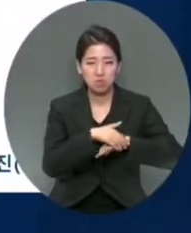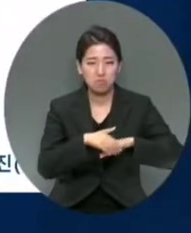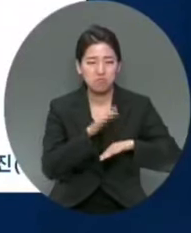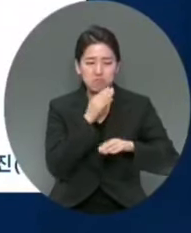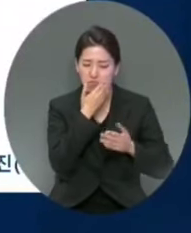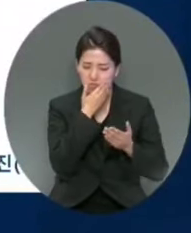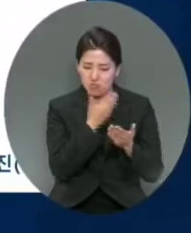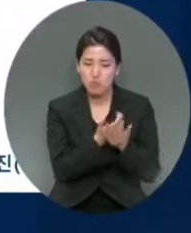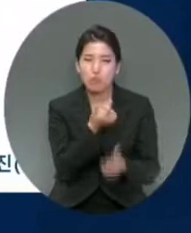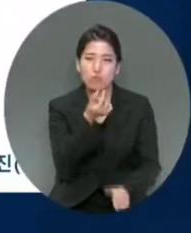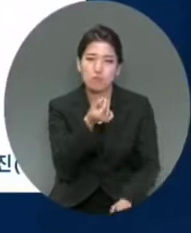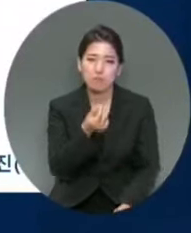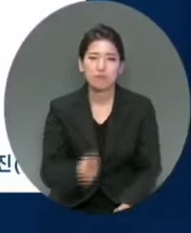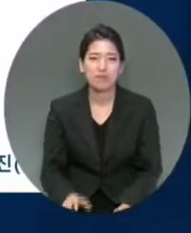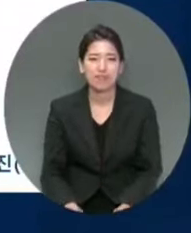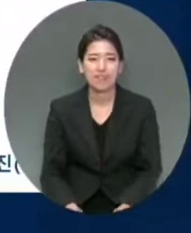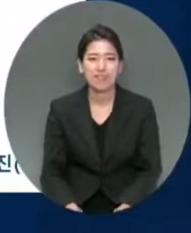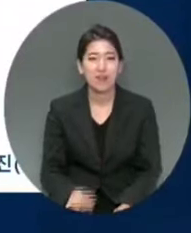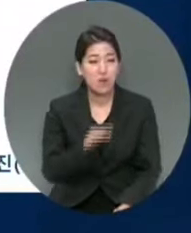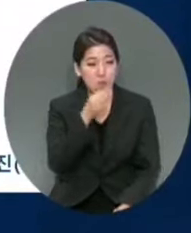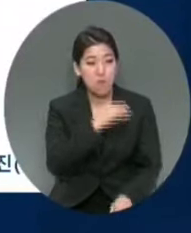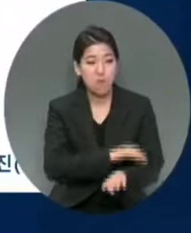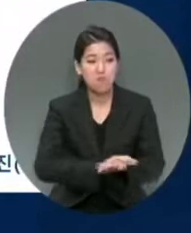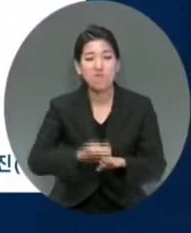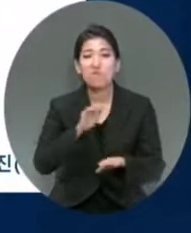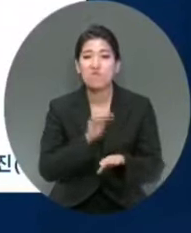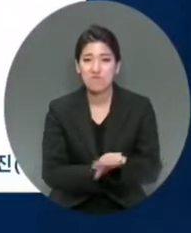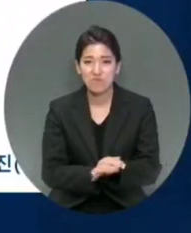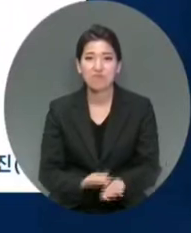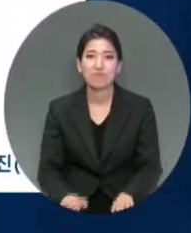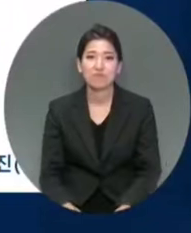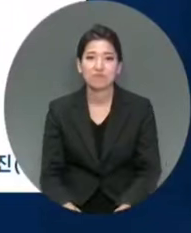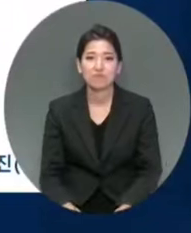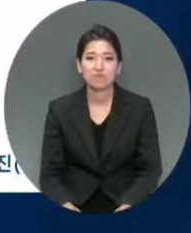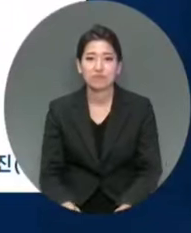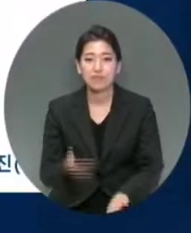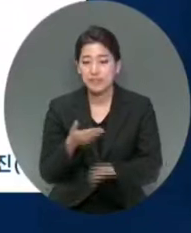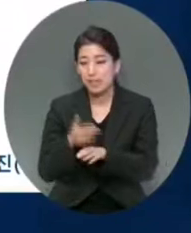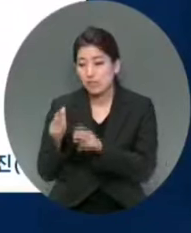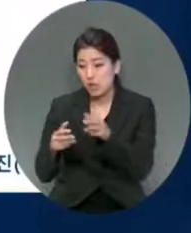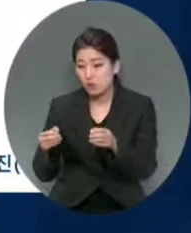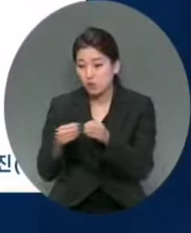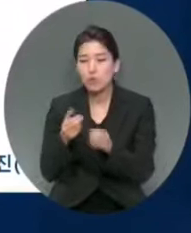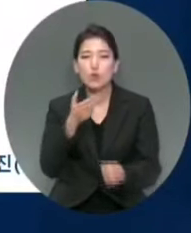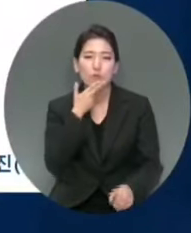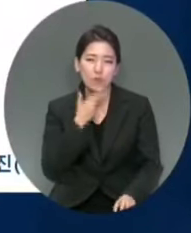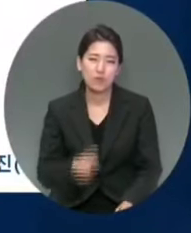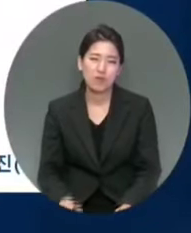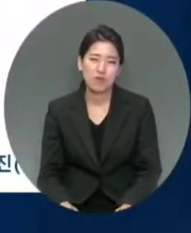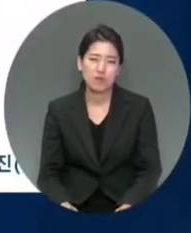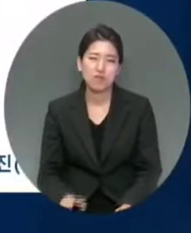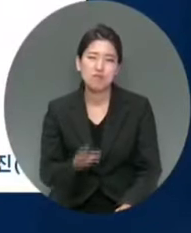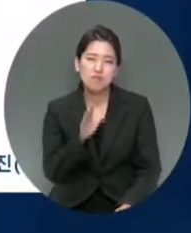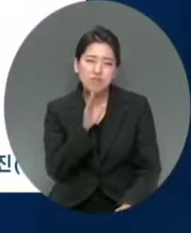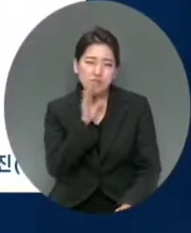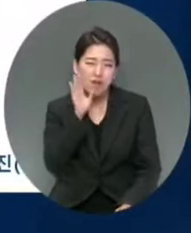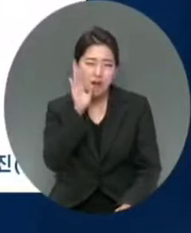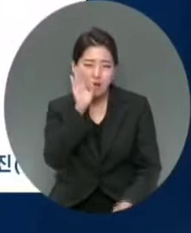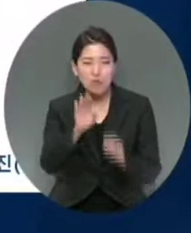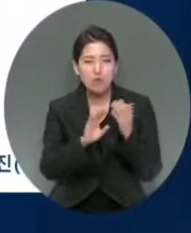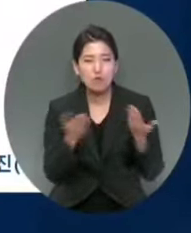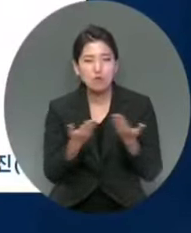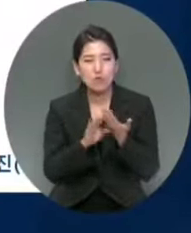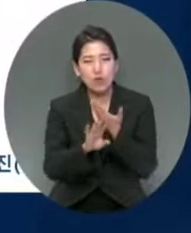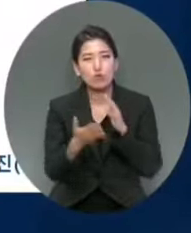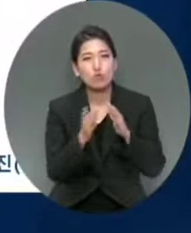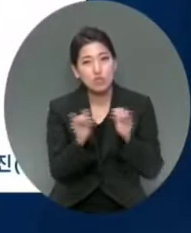중요성이 인정되고 성과 지표도 우수하게 나타나고 있고 유사 중복 사업이 없고 방대한 규모의 잠재적 수혜자를 대상으로